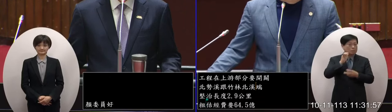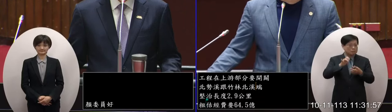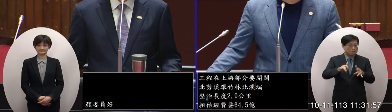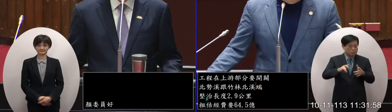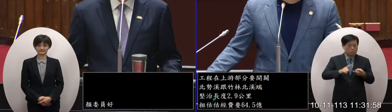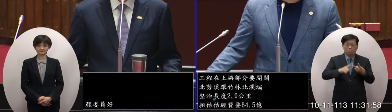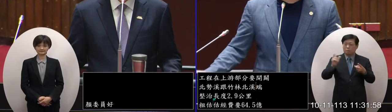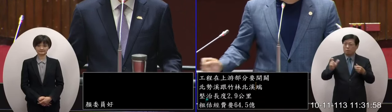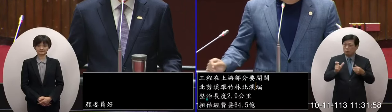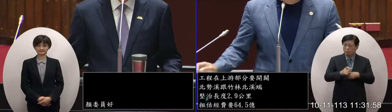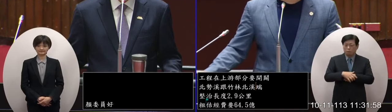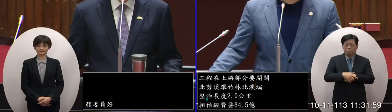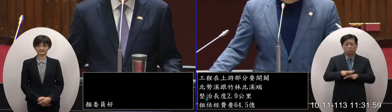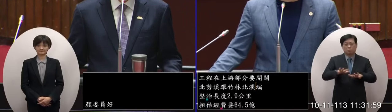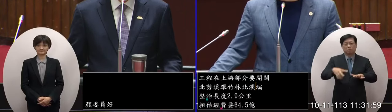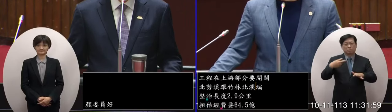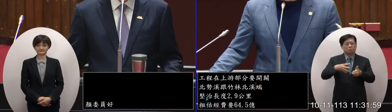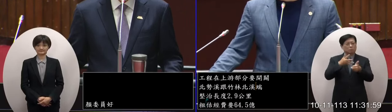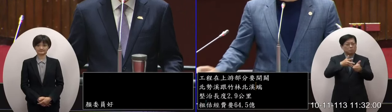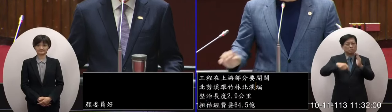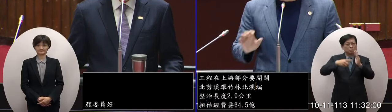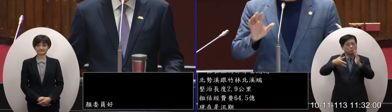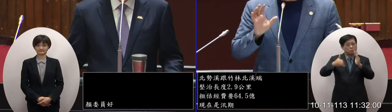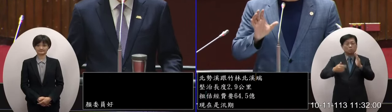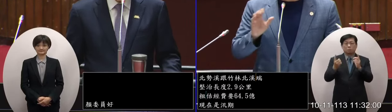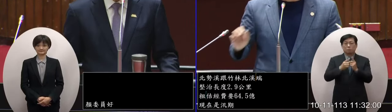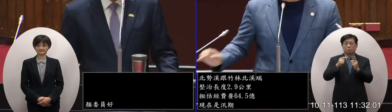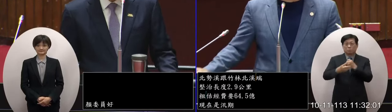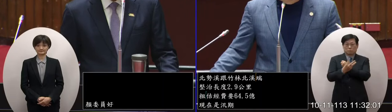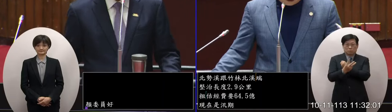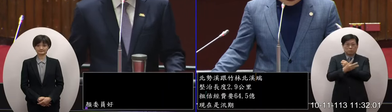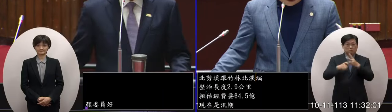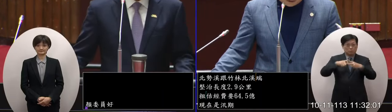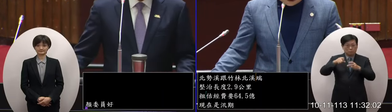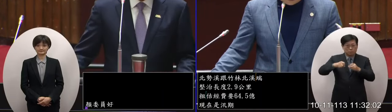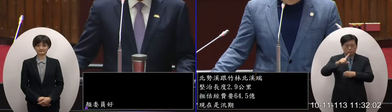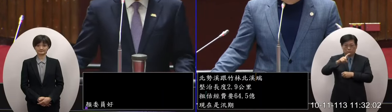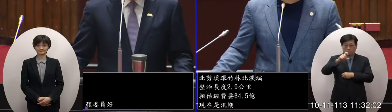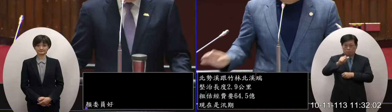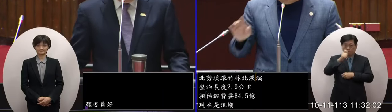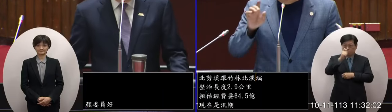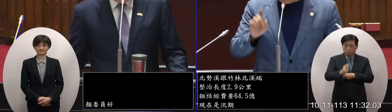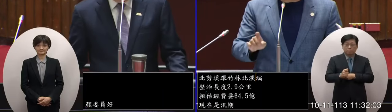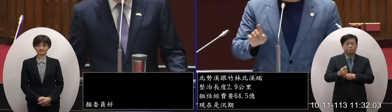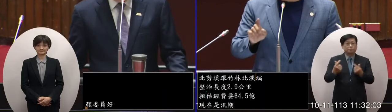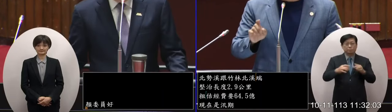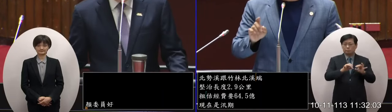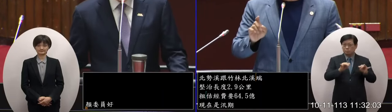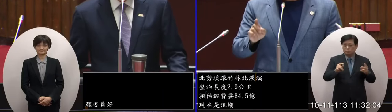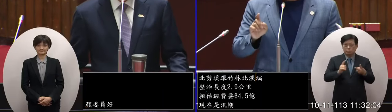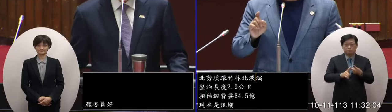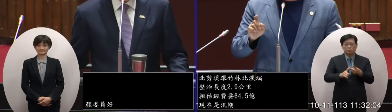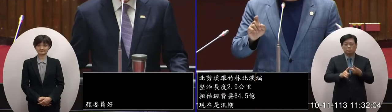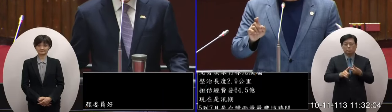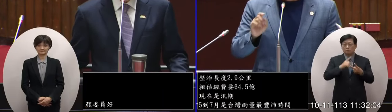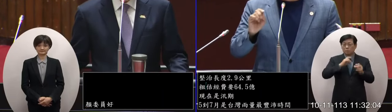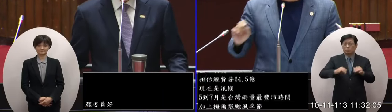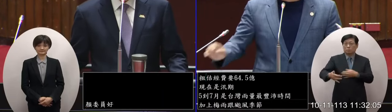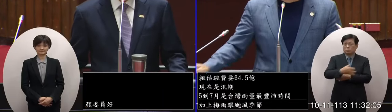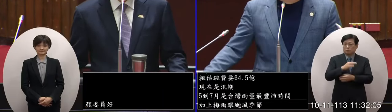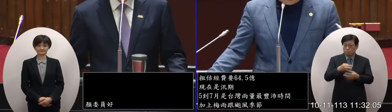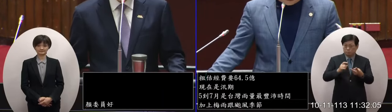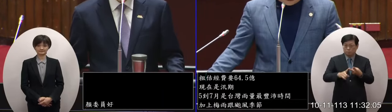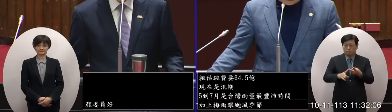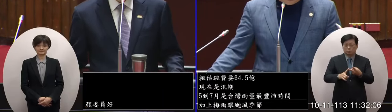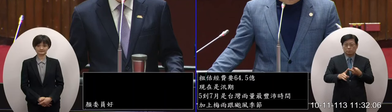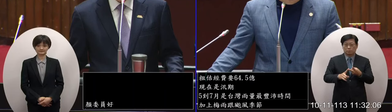节，所以本席在这边要请教院长，针对这个第三期工程65亿包括土增费，还